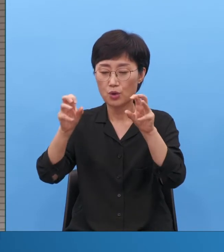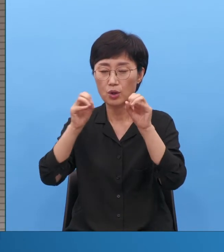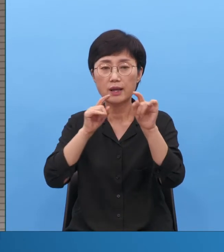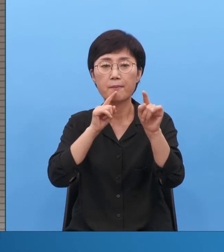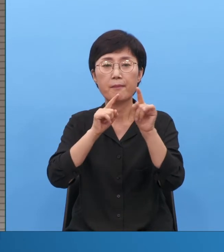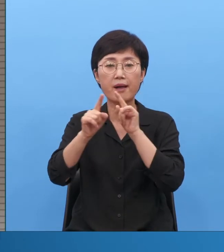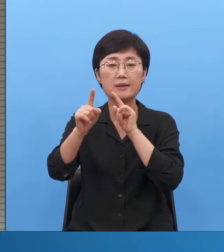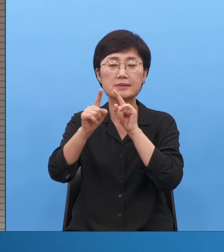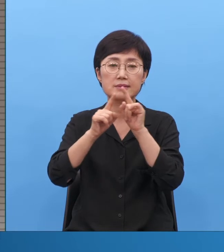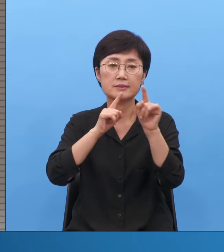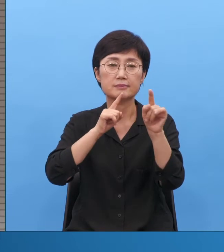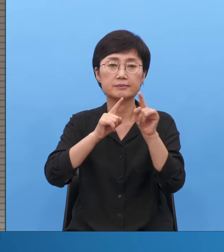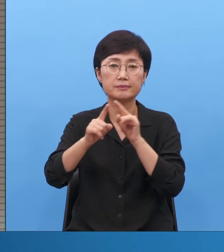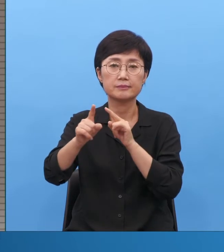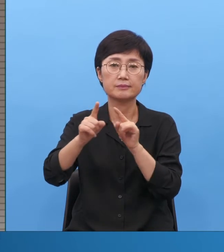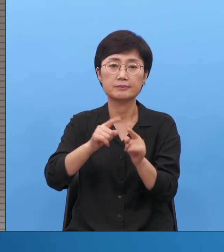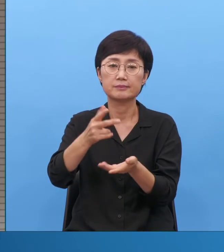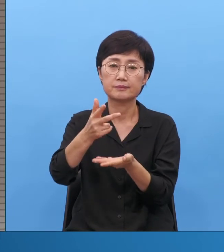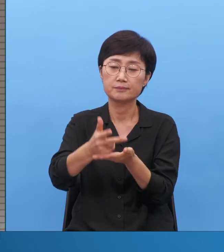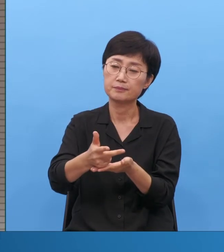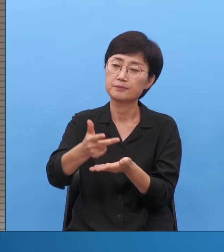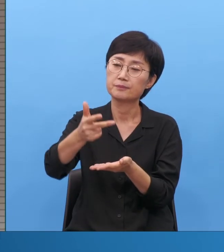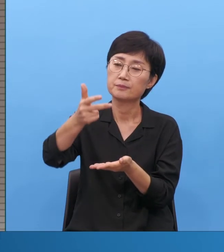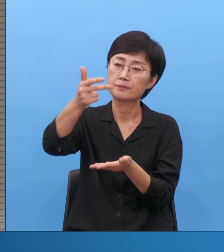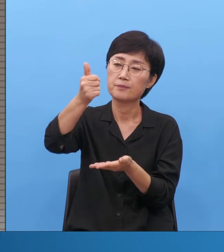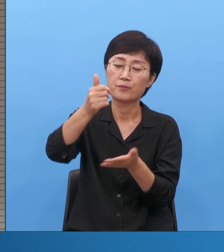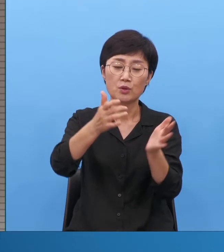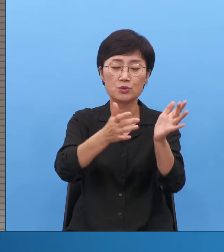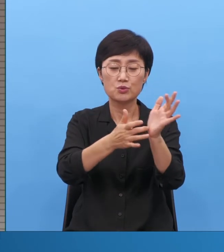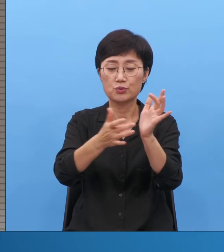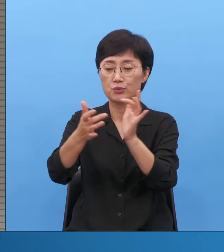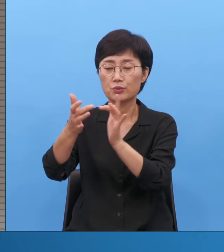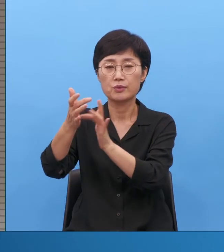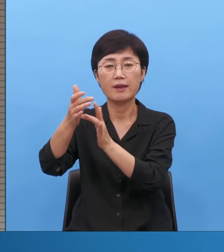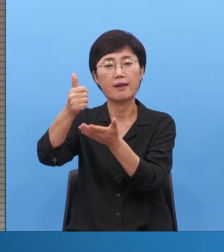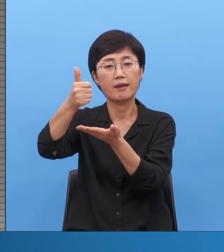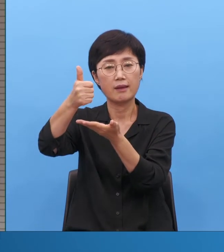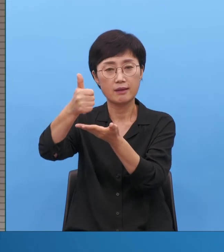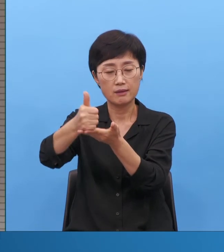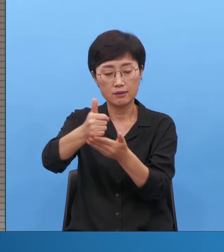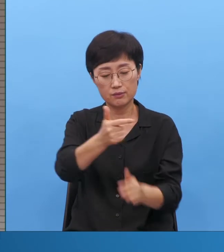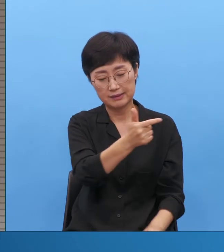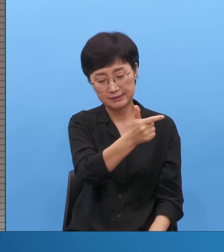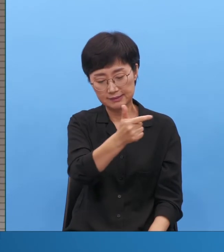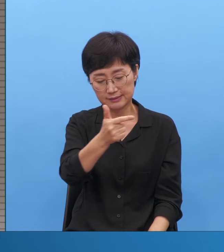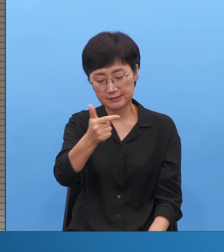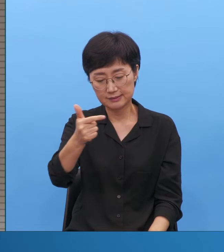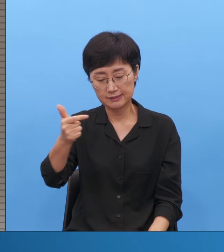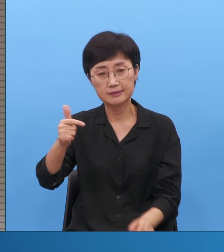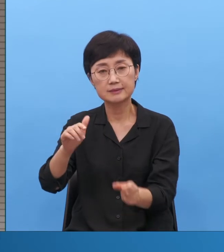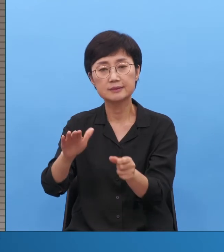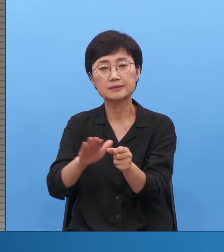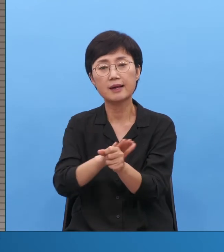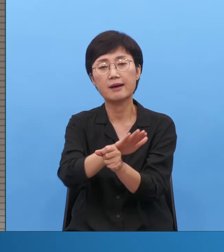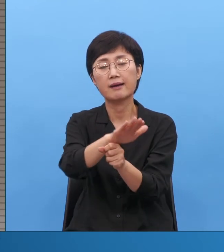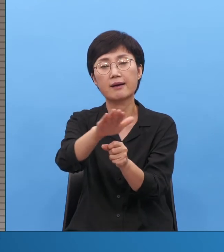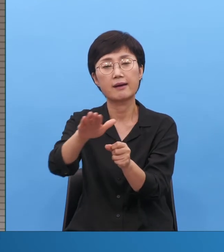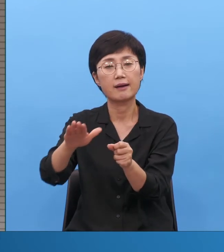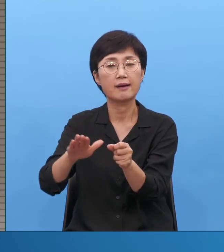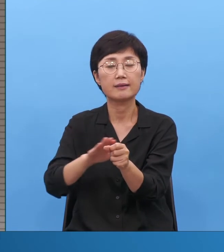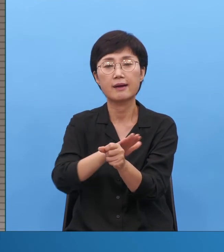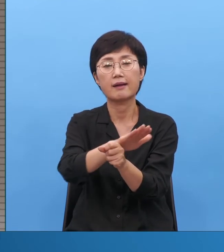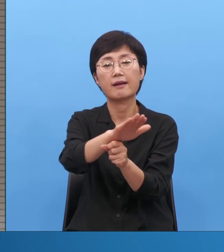예부터 전한 말씀 주 예수 크신